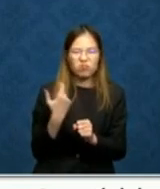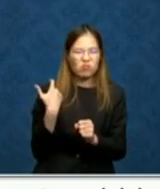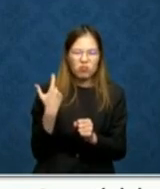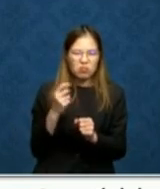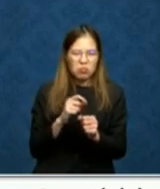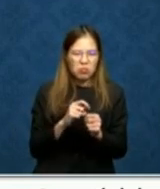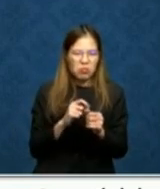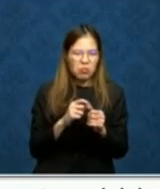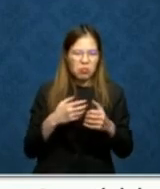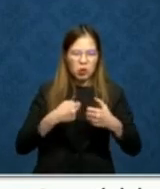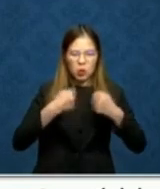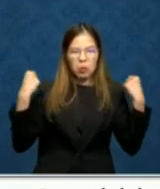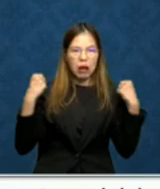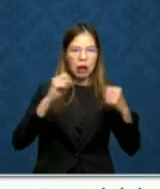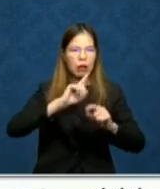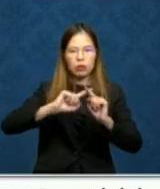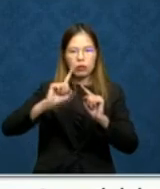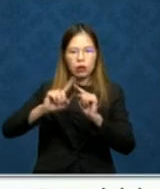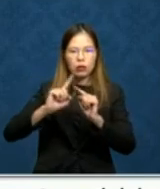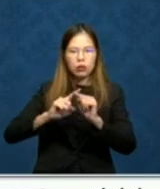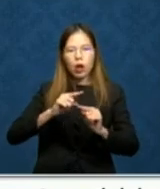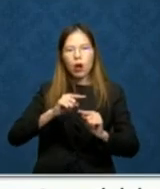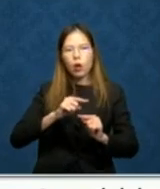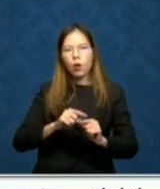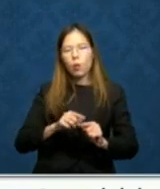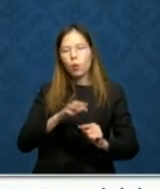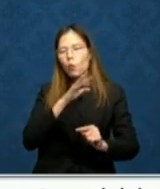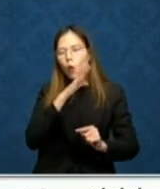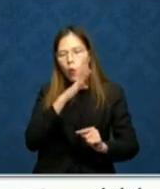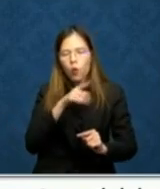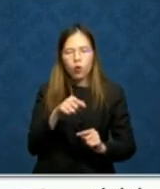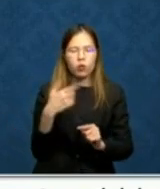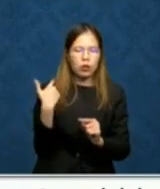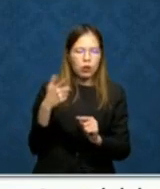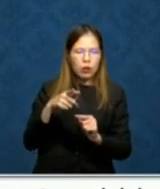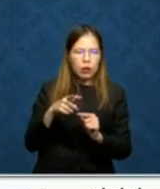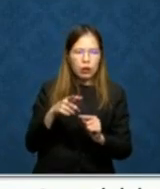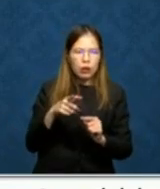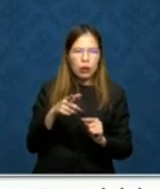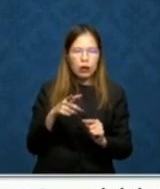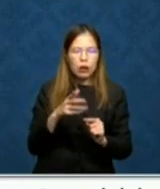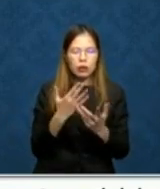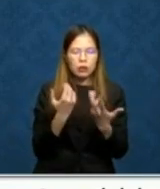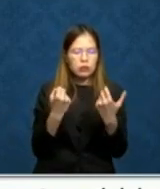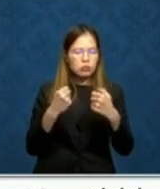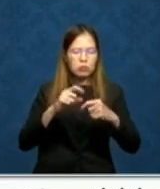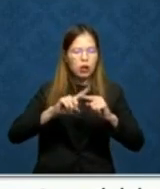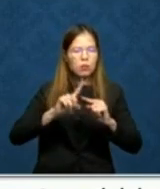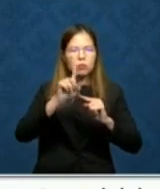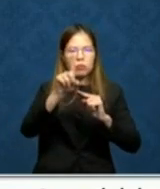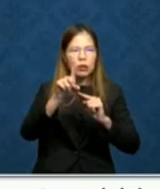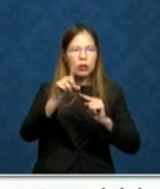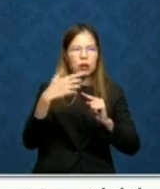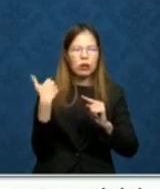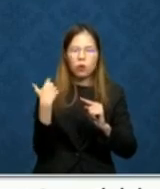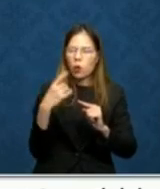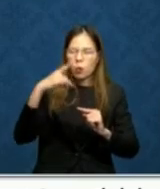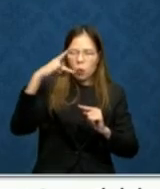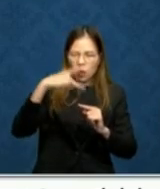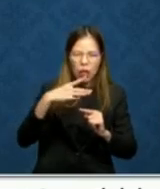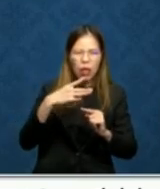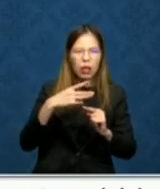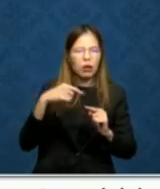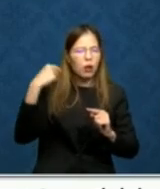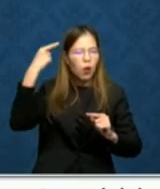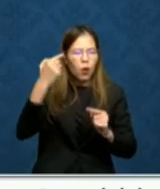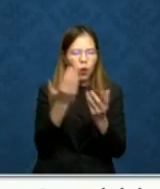ำนวน46ข่าวค่ะคิดเป็นร้อยละ 21.4 จากสถิติข่าวอันดับ1นะคะคือความรุนแรงทางเ